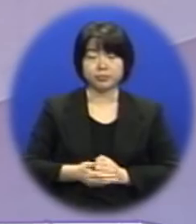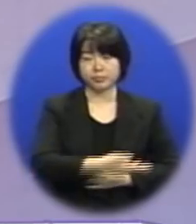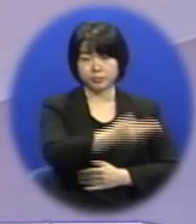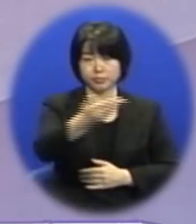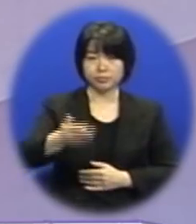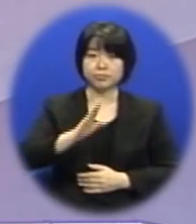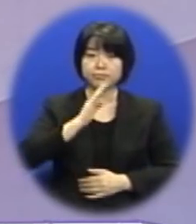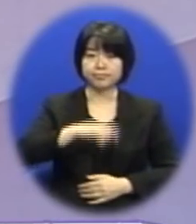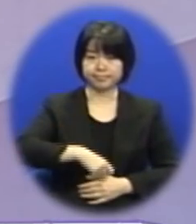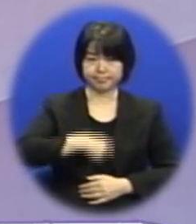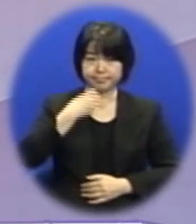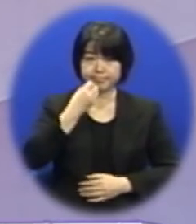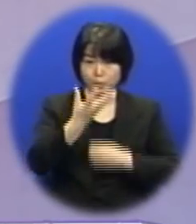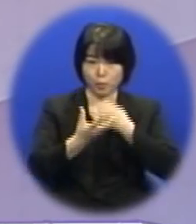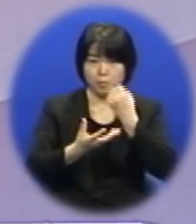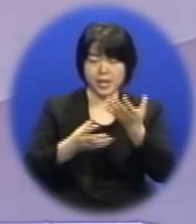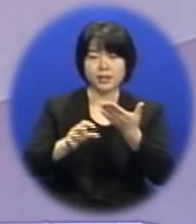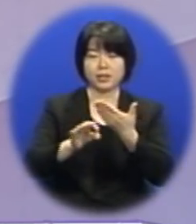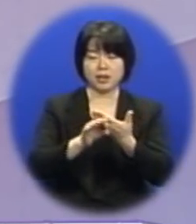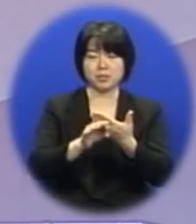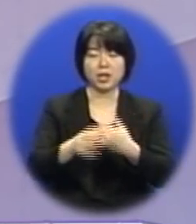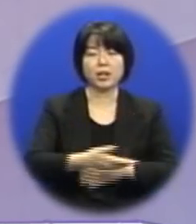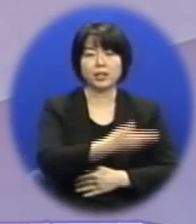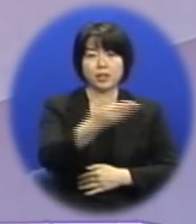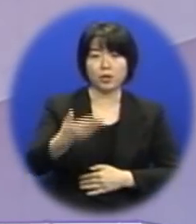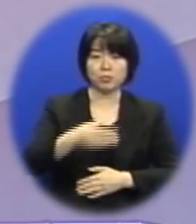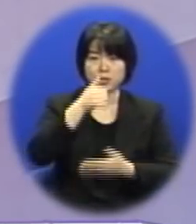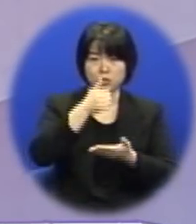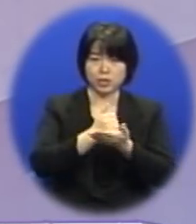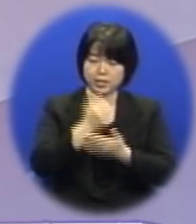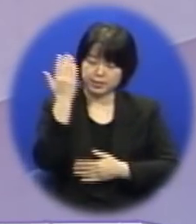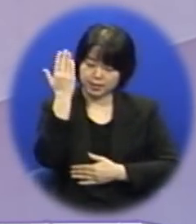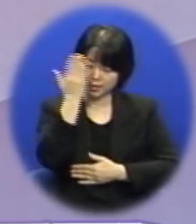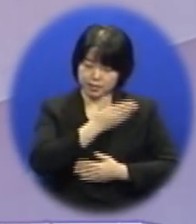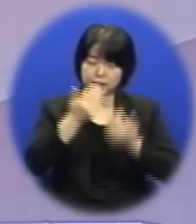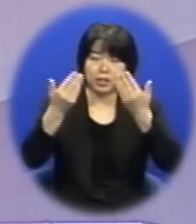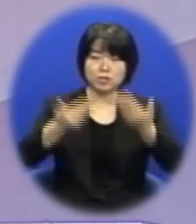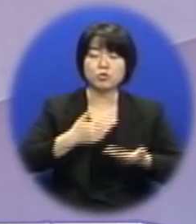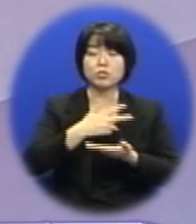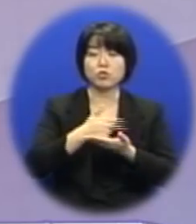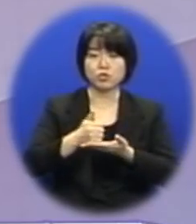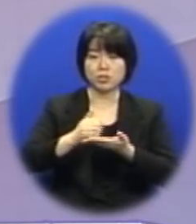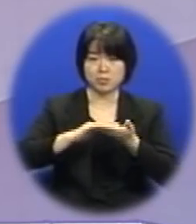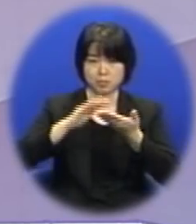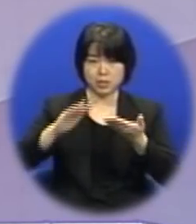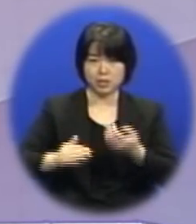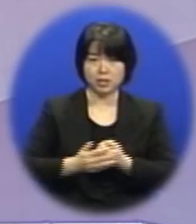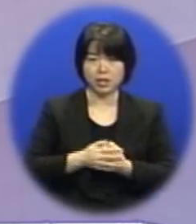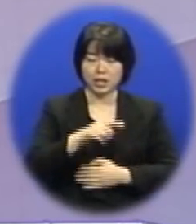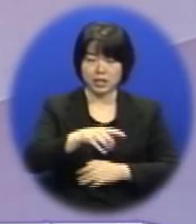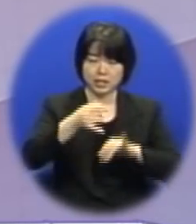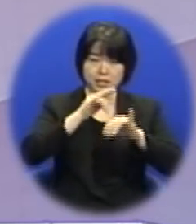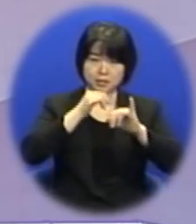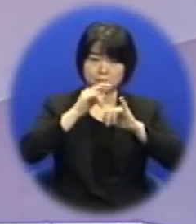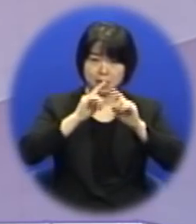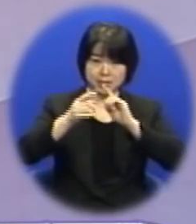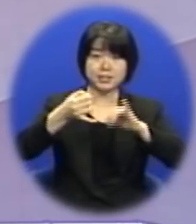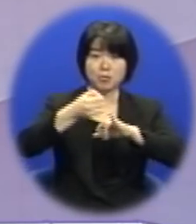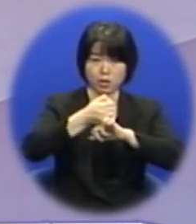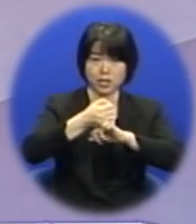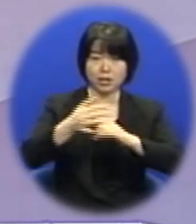여러분이 진심으로 자백하면 여러분의 죄를 씻으시는 주님이시라고, 이 언약을 붙잡고